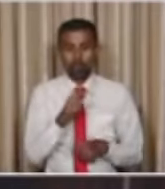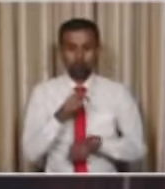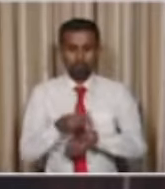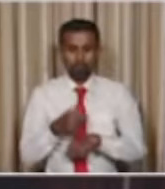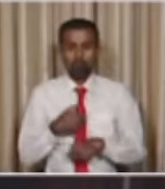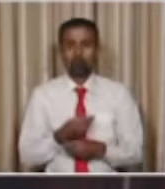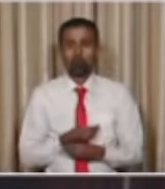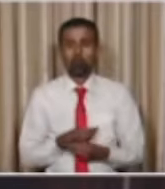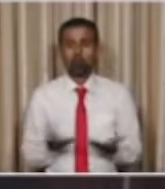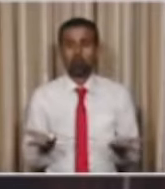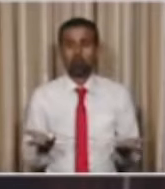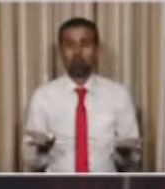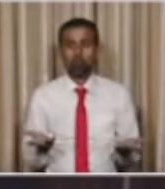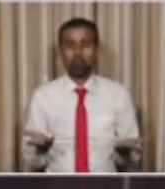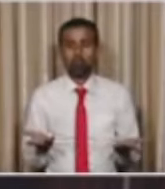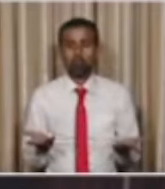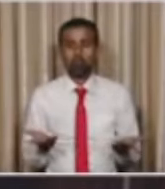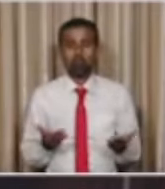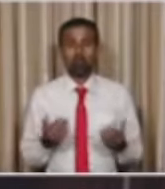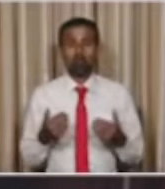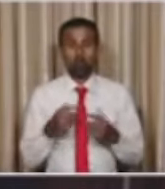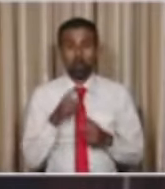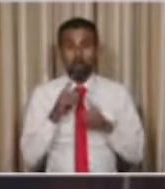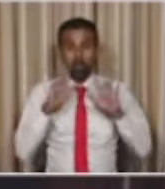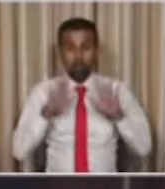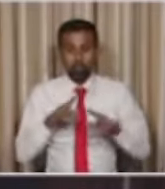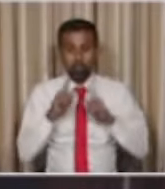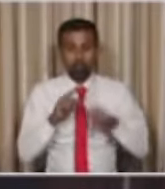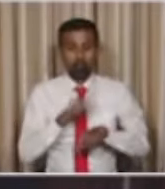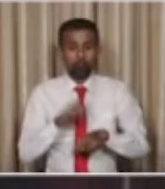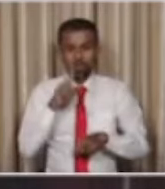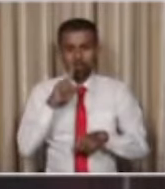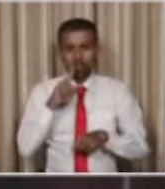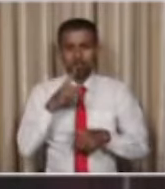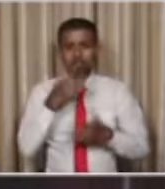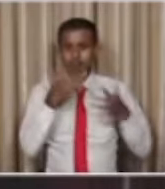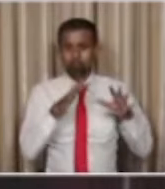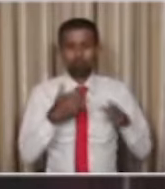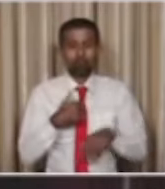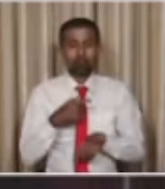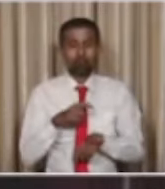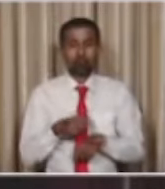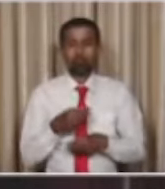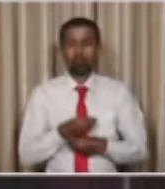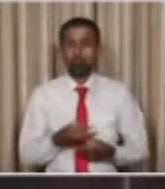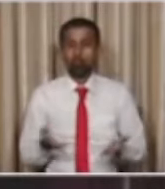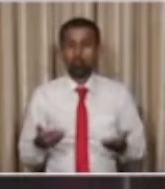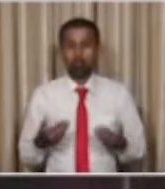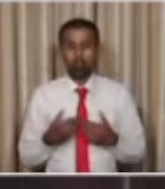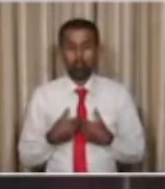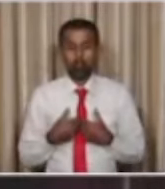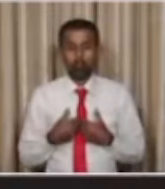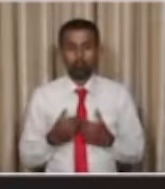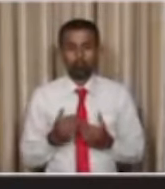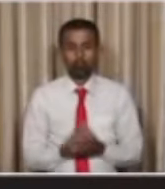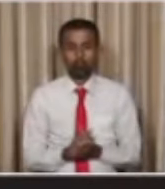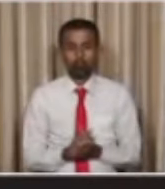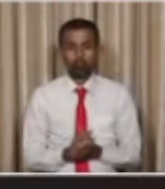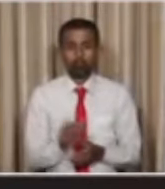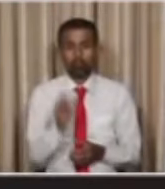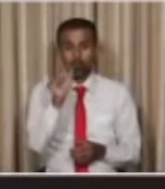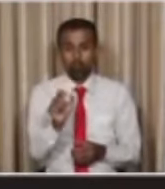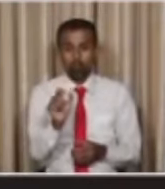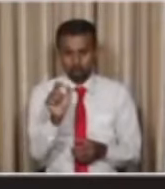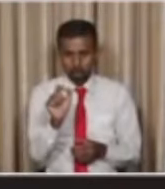stawan nanti lati enam. Hatta kata agan di napita, ekor bahal men tu kal di bawah jawab tahu ahi melati ya nama. Yang mana kalau kata ada yang, betul mana ke nama tipu